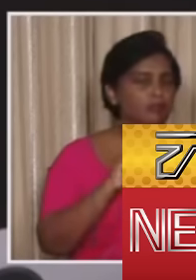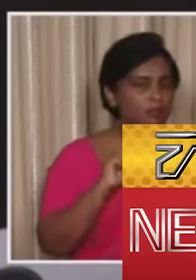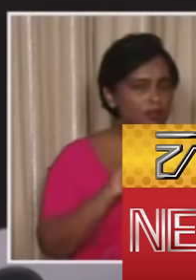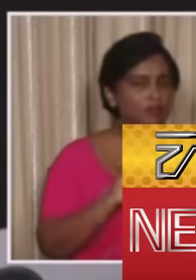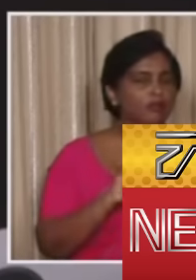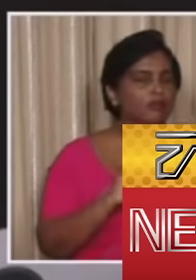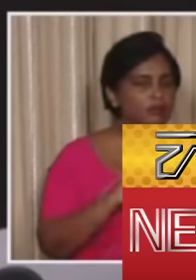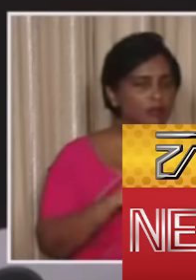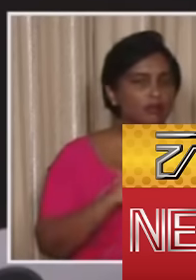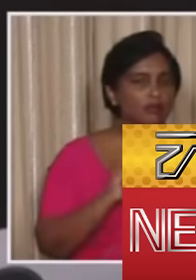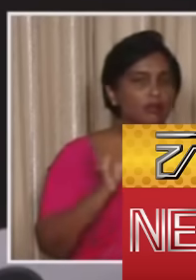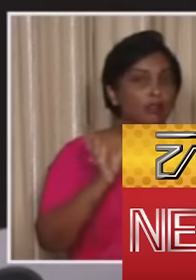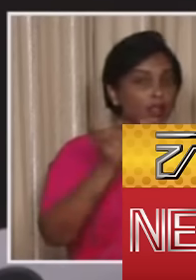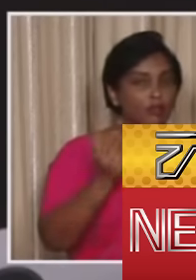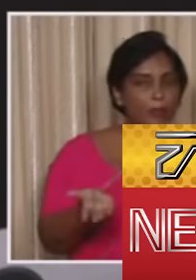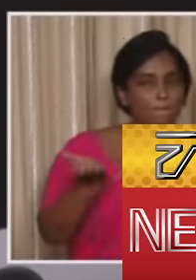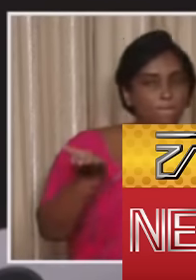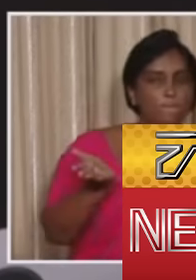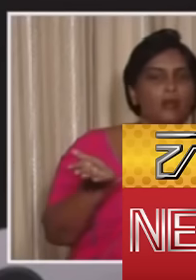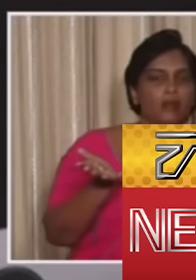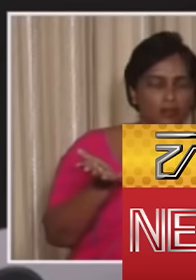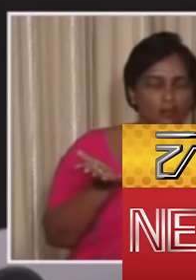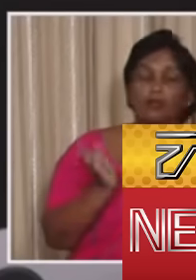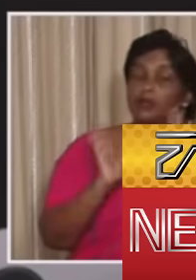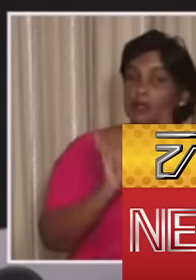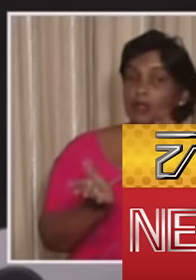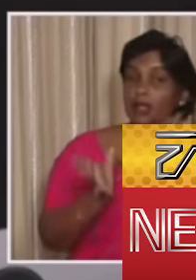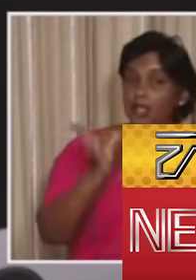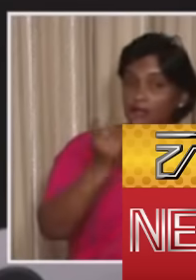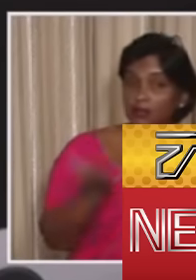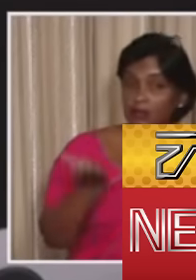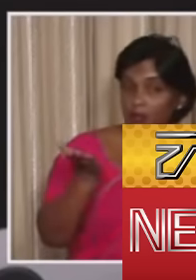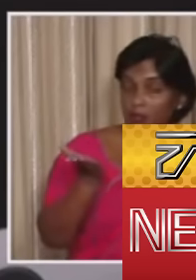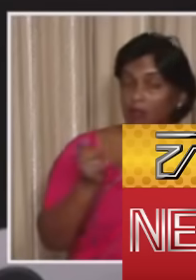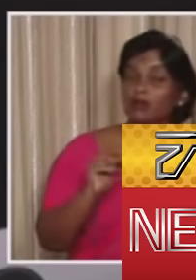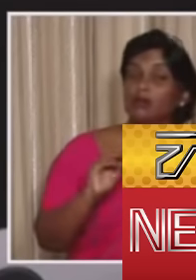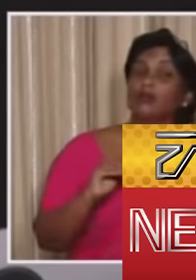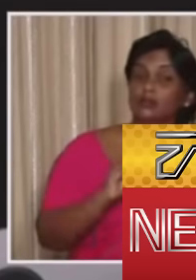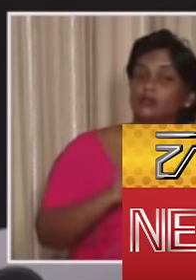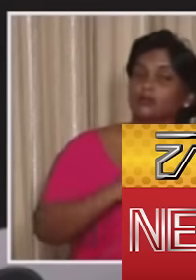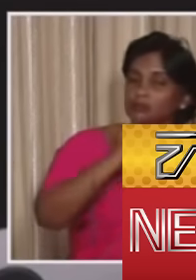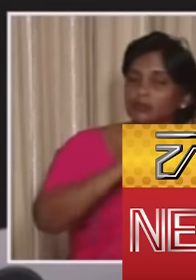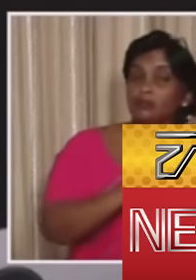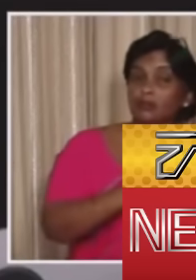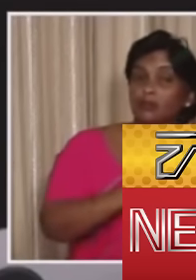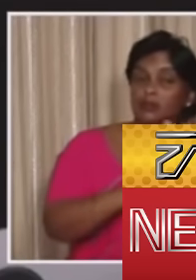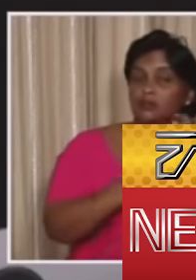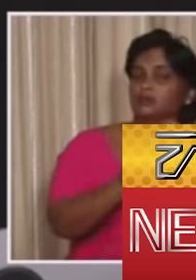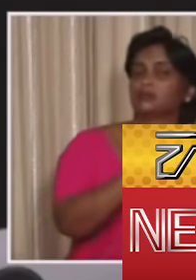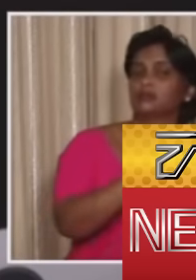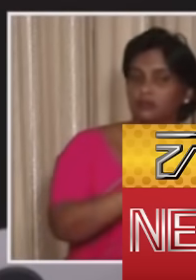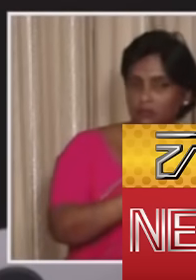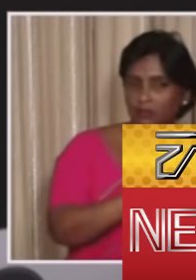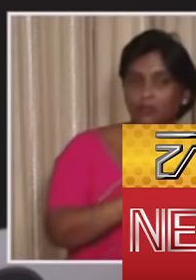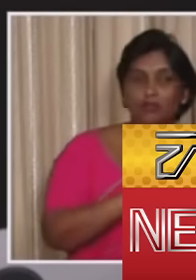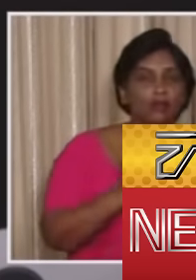යම් ප්‍රමාණයකට ගිනුම් කරන්නේ තුලිතභාවයක් අවශ්‍යයි. හැබැයි ගිනුම් කරන්නේ තුලිතභාවයෙන් සිට ප්‍රමාණිකුල ආර්ථික දේහේ පරිවර්තනකට යන්න ඕන.